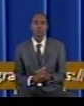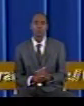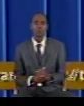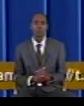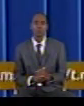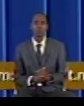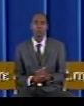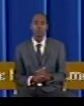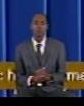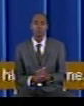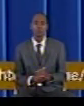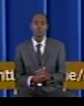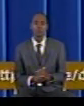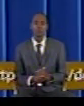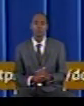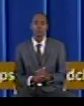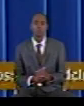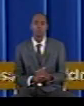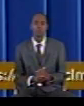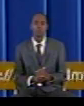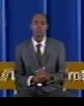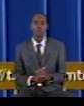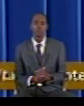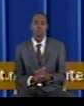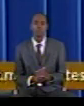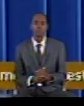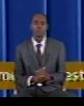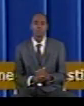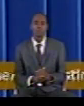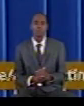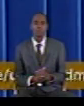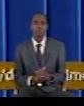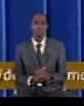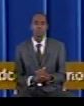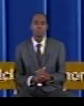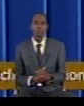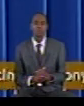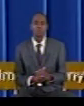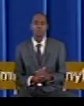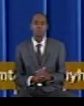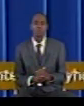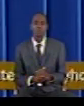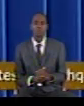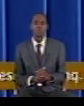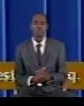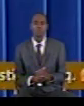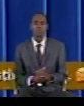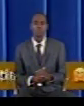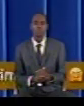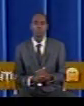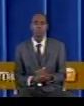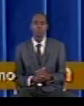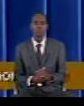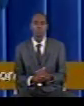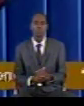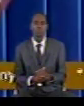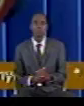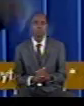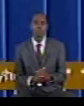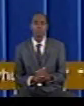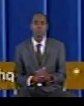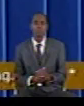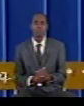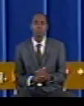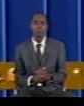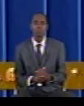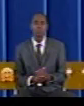Naje church, anyi kamaze kwantaba. Kai, jia seba bakumu e yazo.